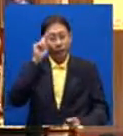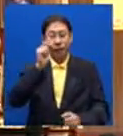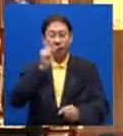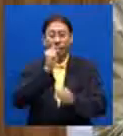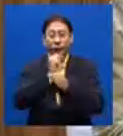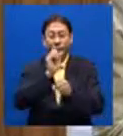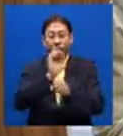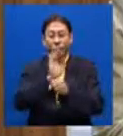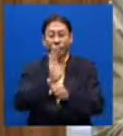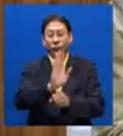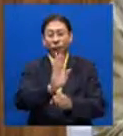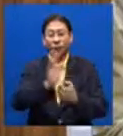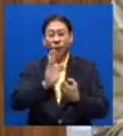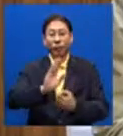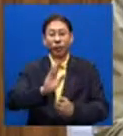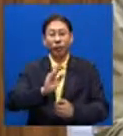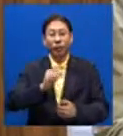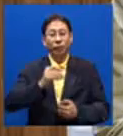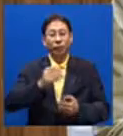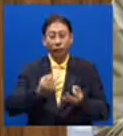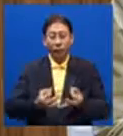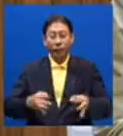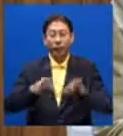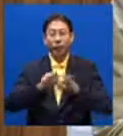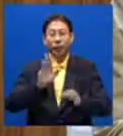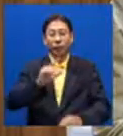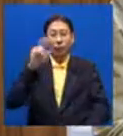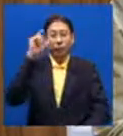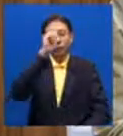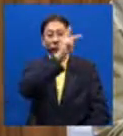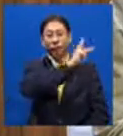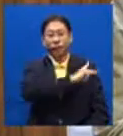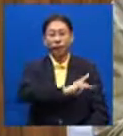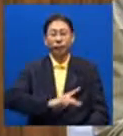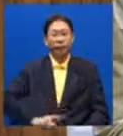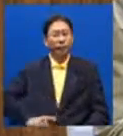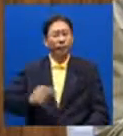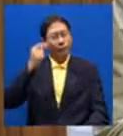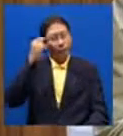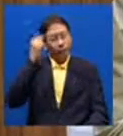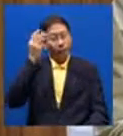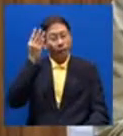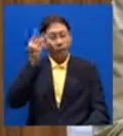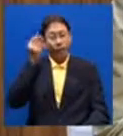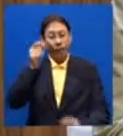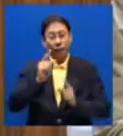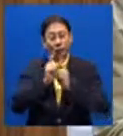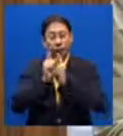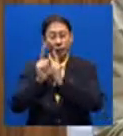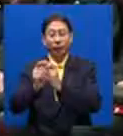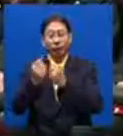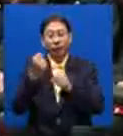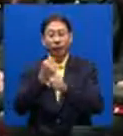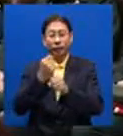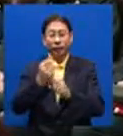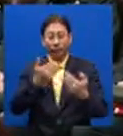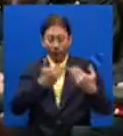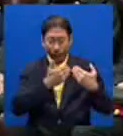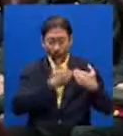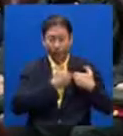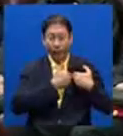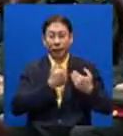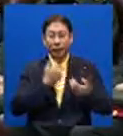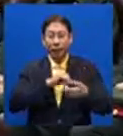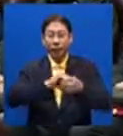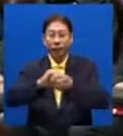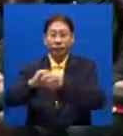ราชกรณียกิจที่ทรงคุณค่ารวมถึงแนวคิดตามโครงการพระราชดำริและมีส่วนร่วมในการแสดงออกซึ่งความจงรักภักดีร่วม